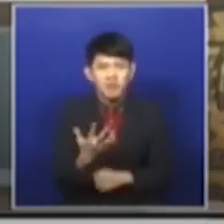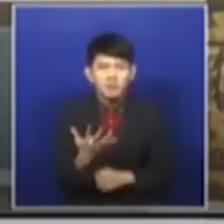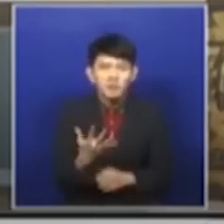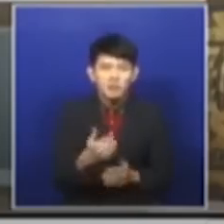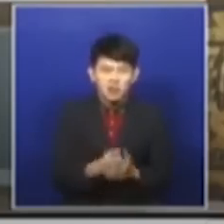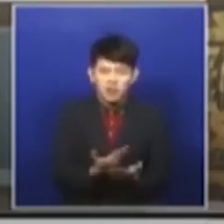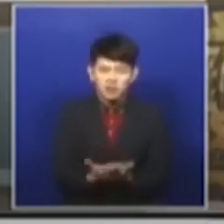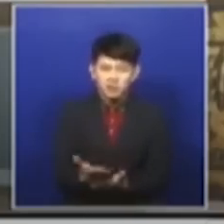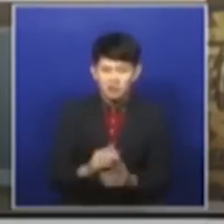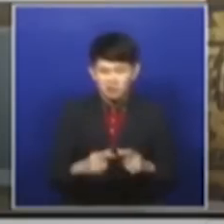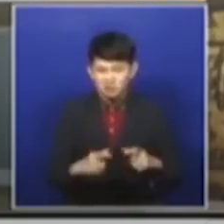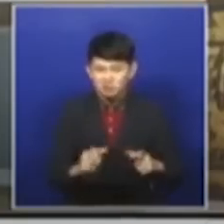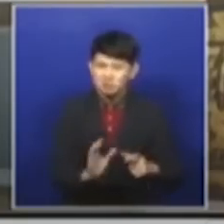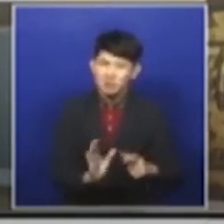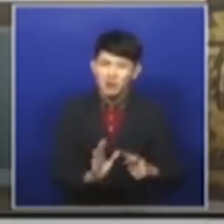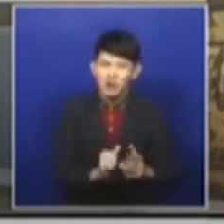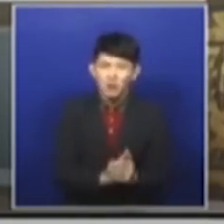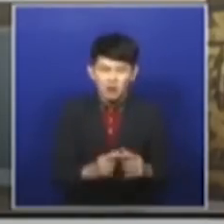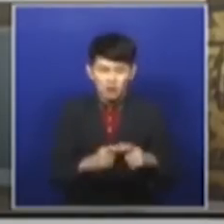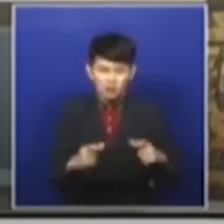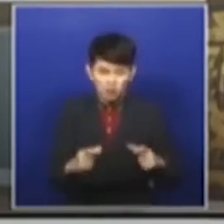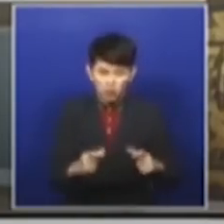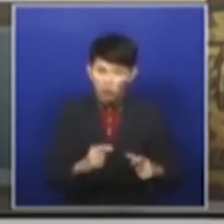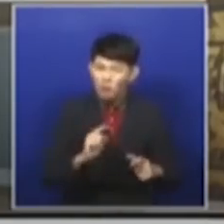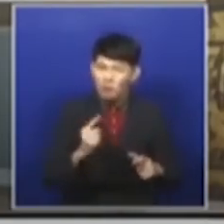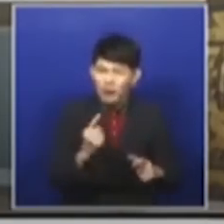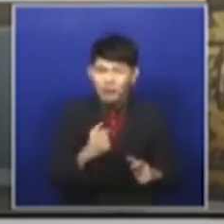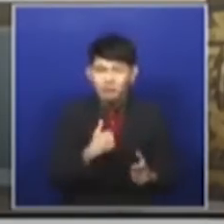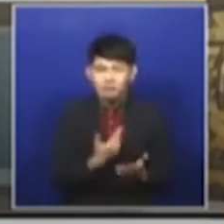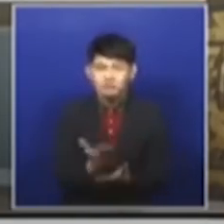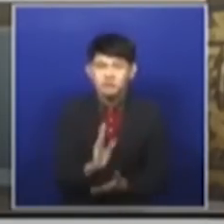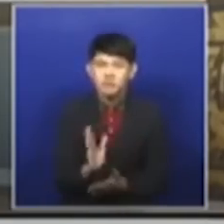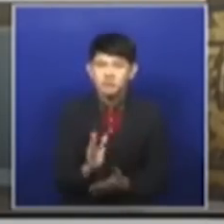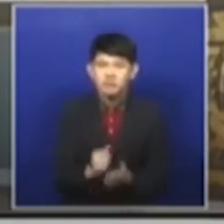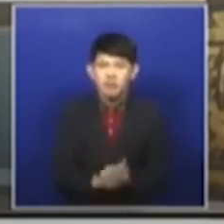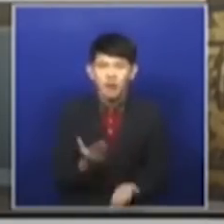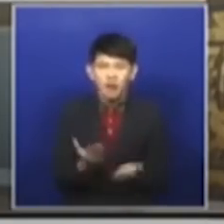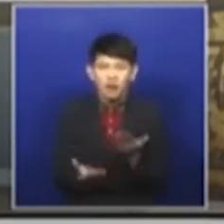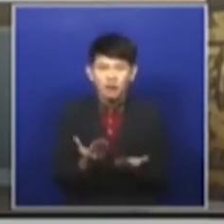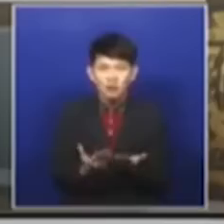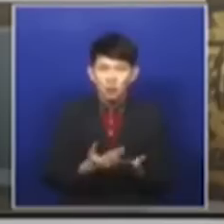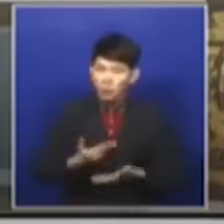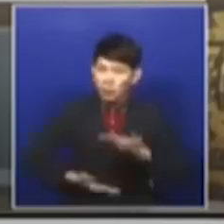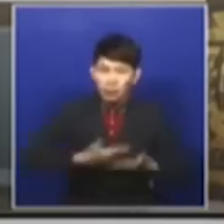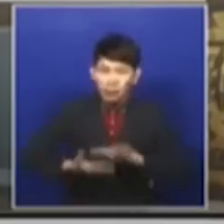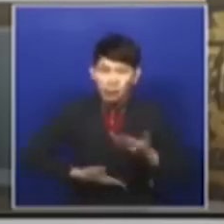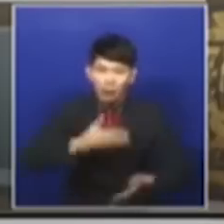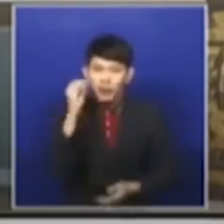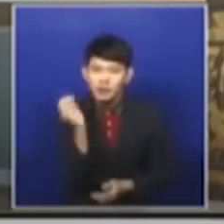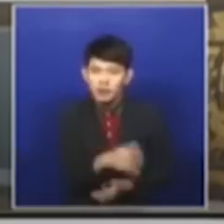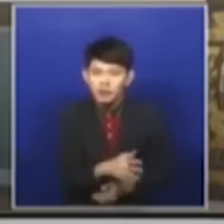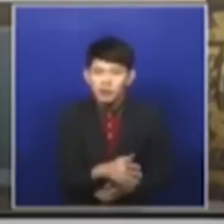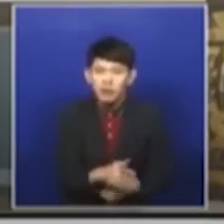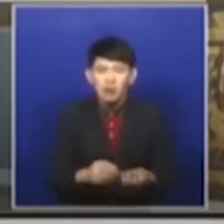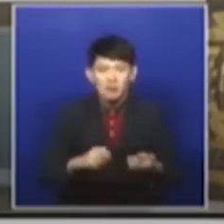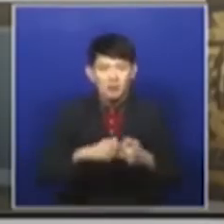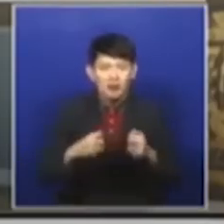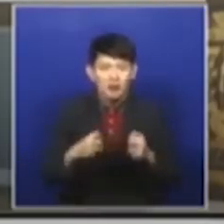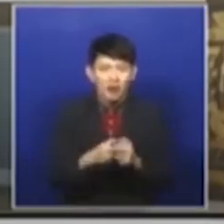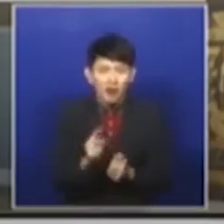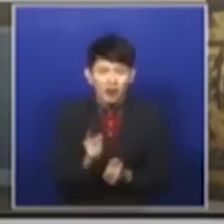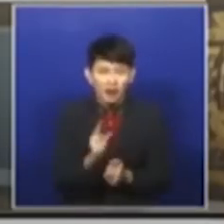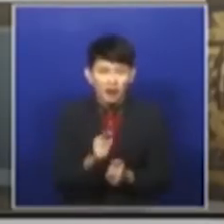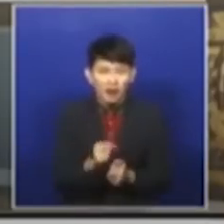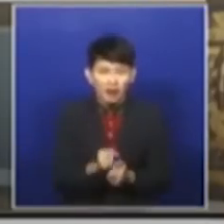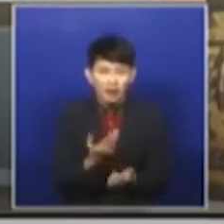ารหนี้แล้วจะทำให้ตราสารหนี้ที่ออกใหม่ไม่มีใครซื้อหรือเกิดการเทขายตราสารหนี้ก่อนกำหนด เป็นผลให้ต้นทุนใน